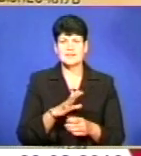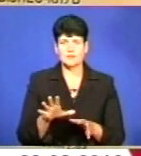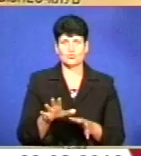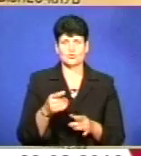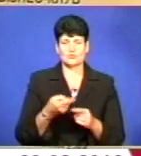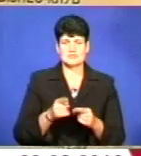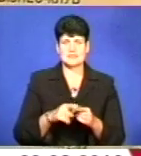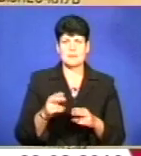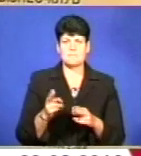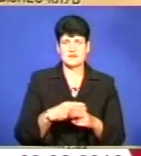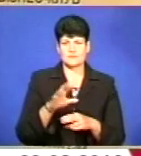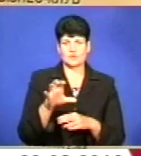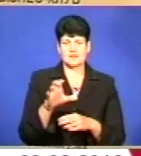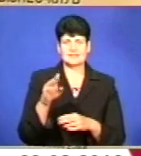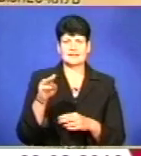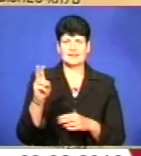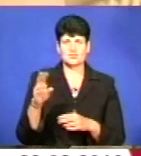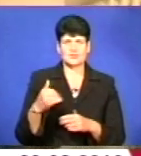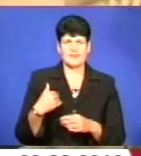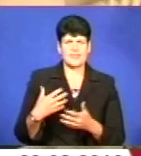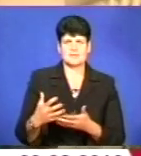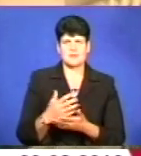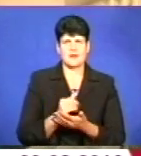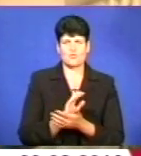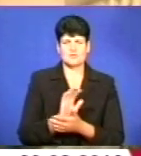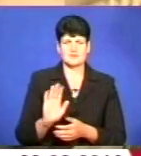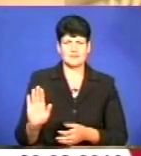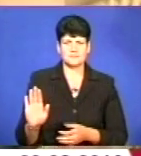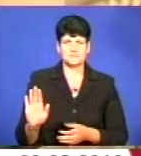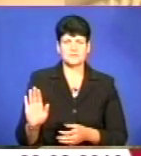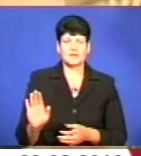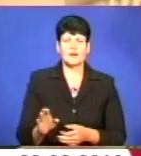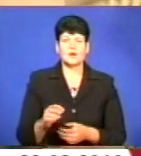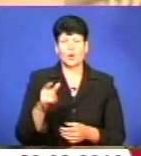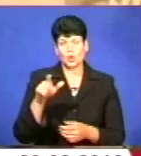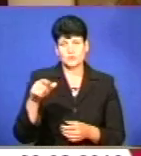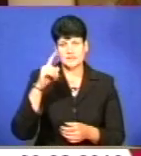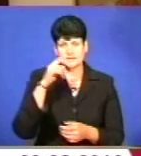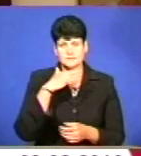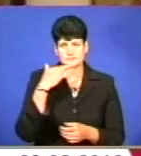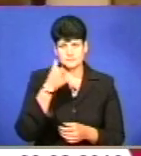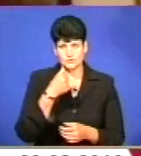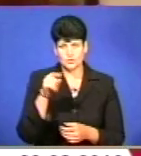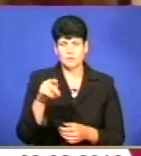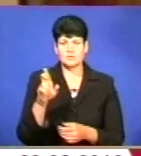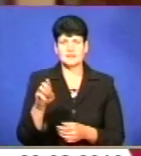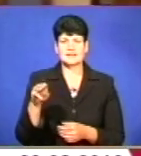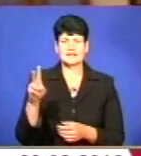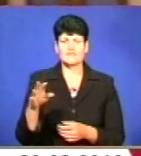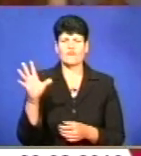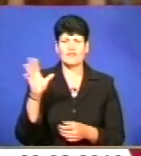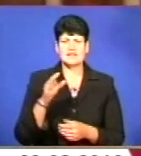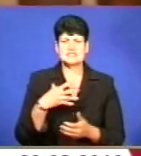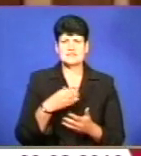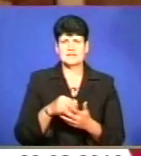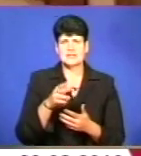вчора кажу, Богдан, я тобі принесу газету, він каже, я не збираю. Люди, які знають Богдана Ткачика десятки років, кажуть, увесь цей час своїм